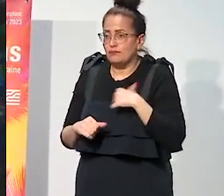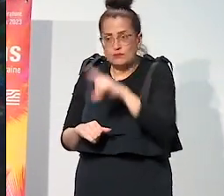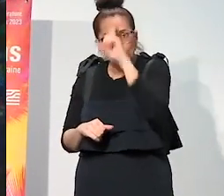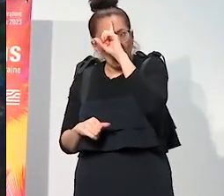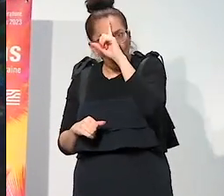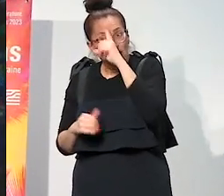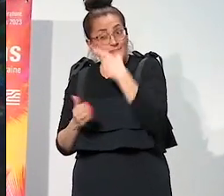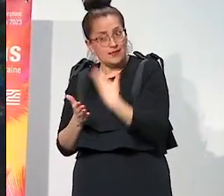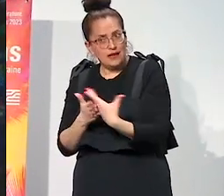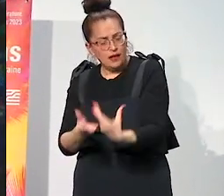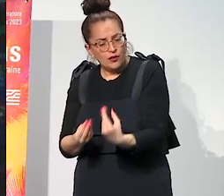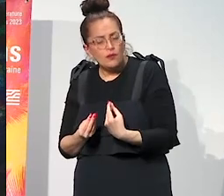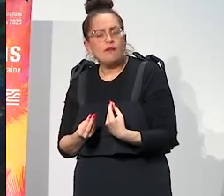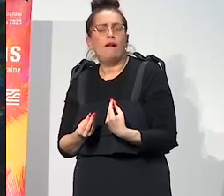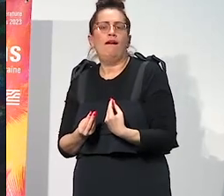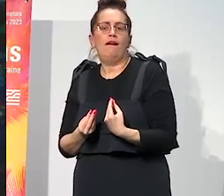C'est